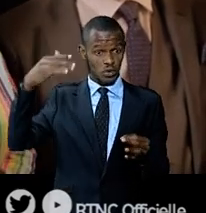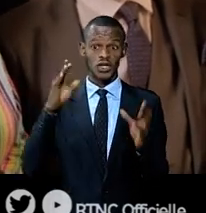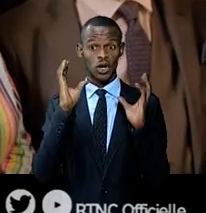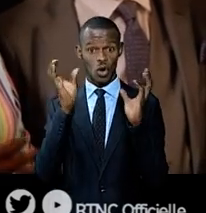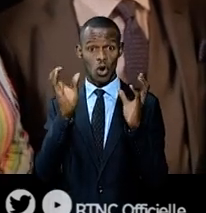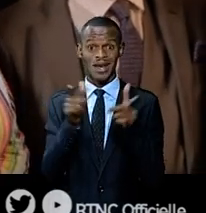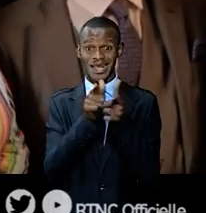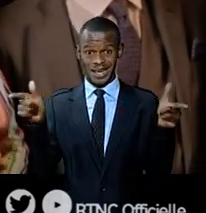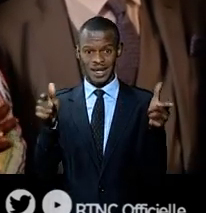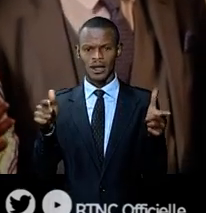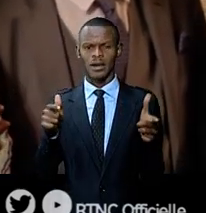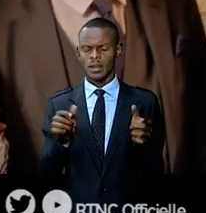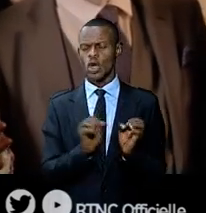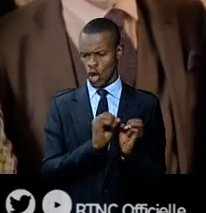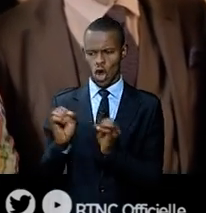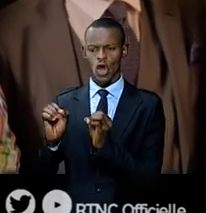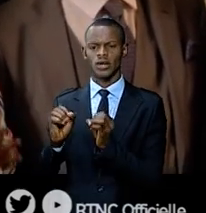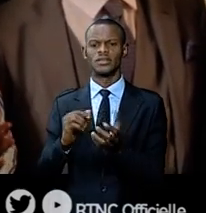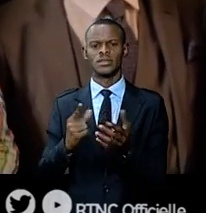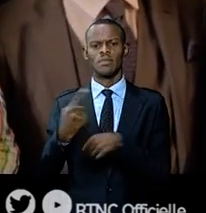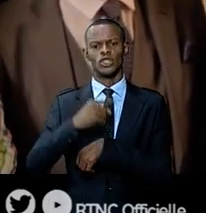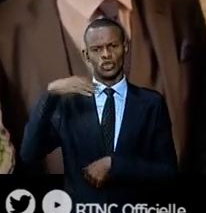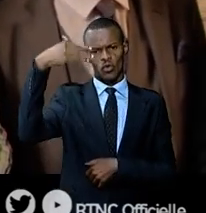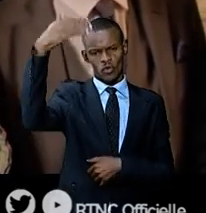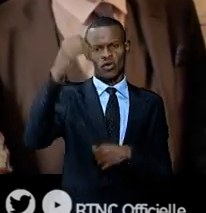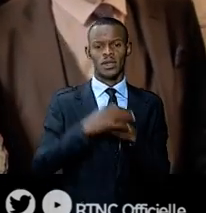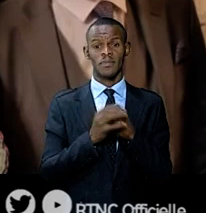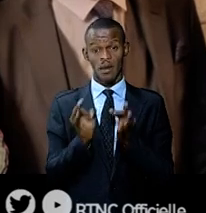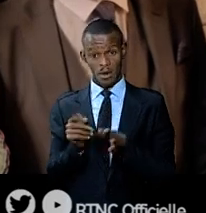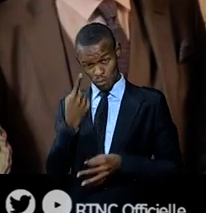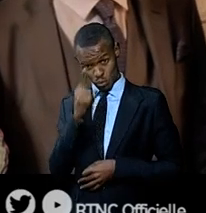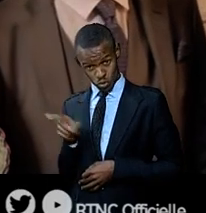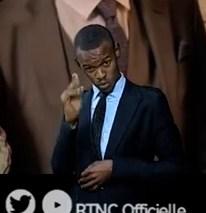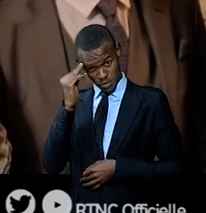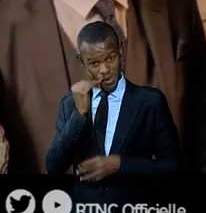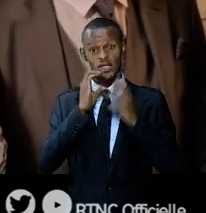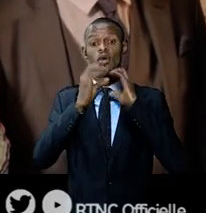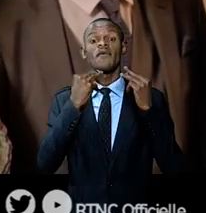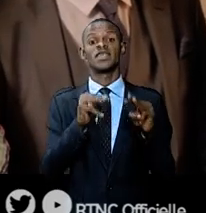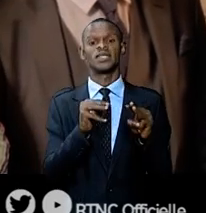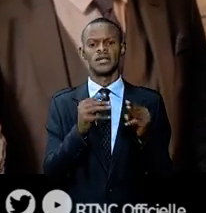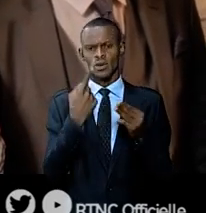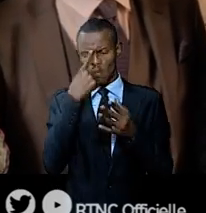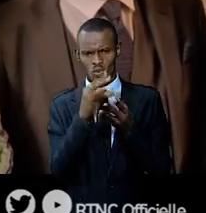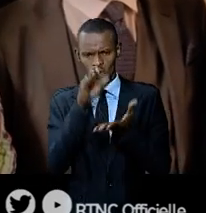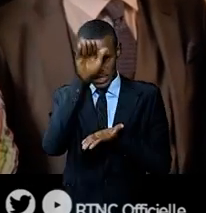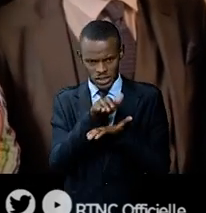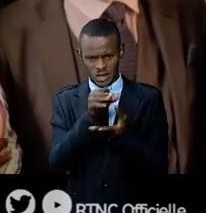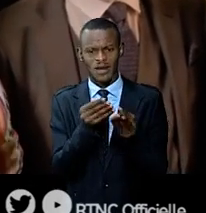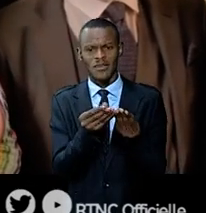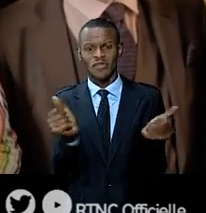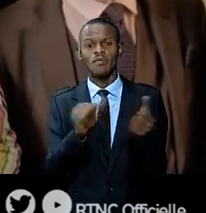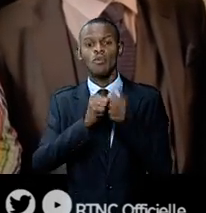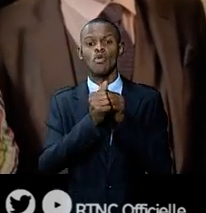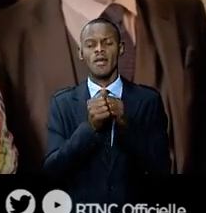mois à venir. Mais pour lui, la proposition de sortie des crises qu'il propose est que ces assises s'y tiennent,